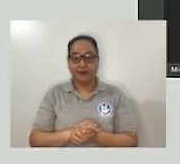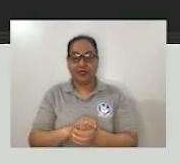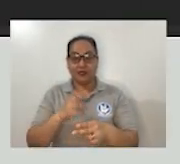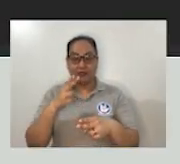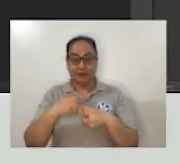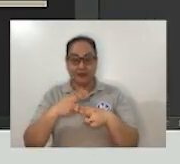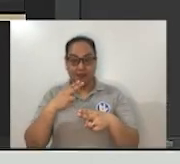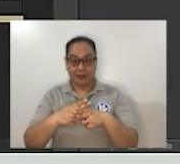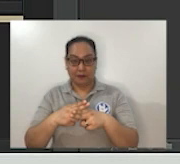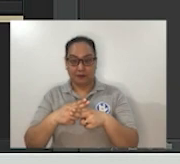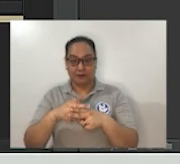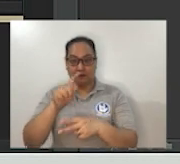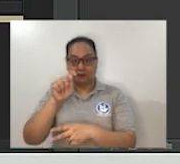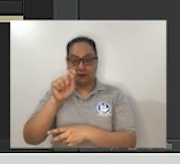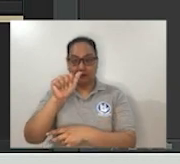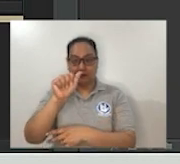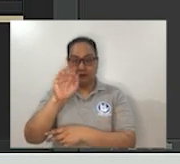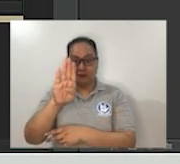the name tab,